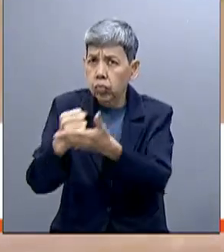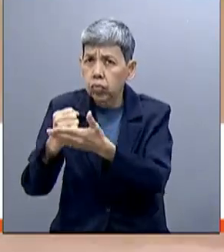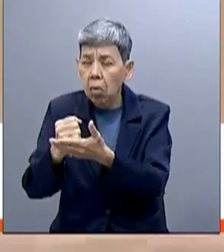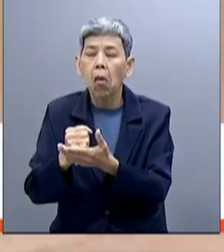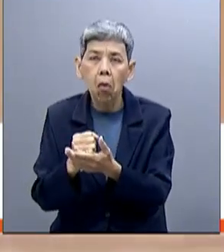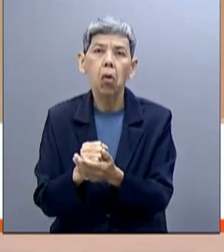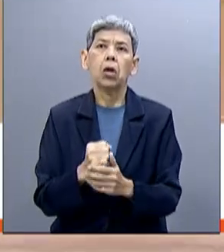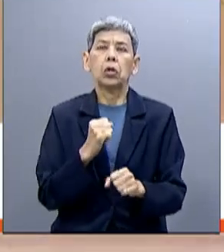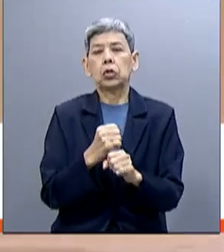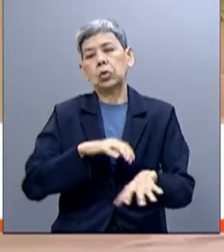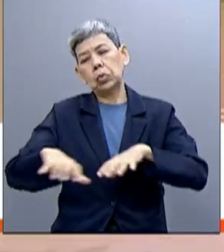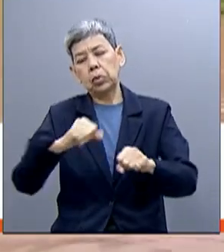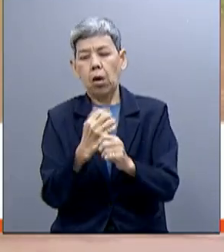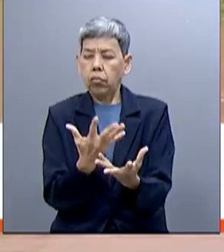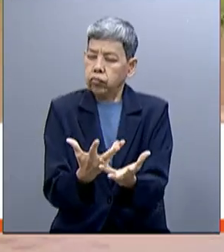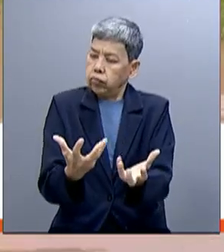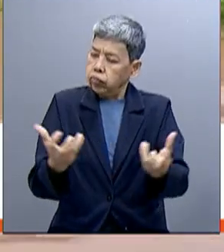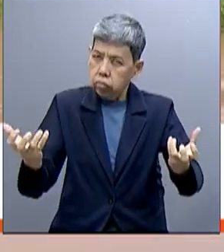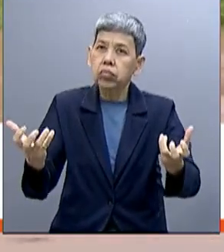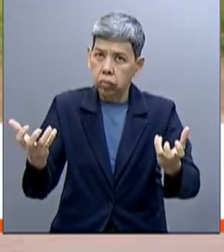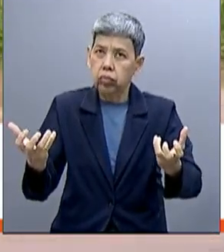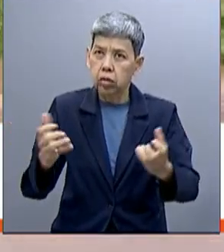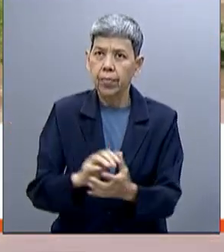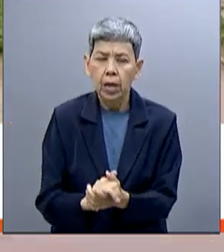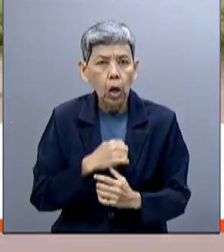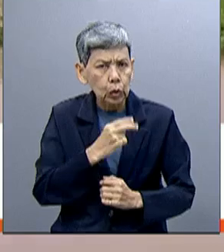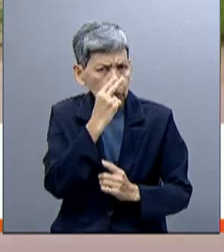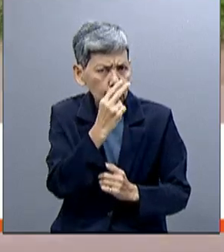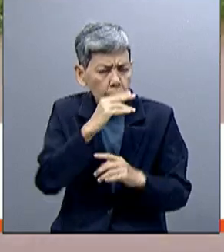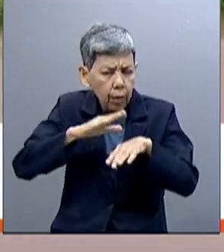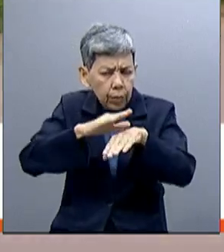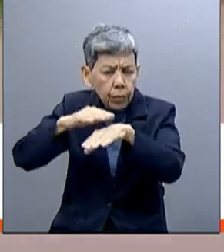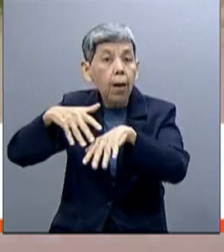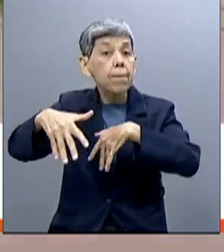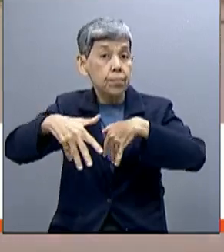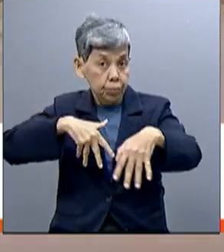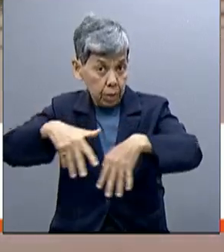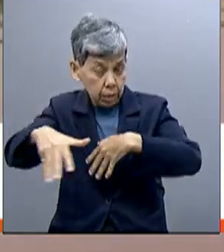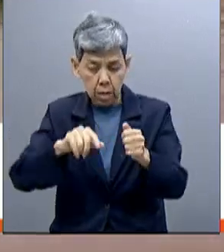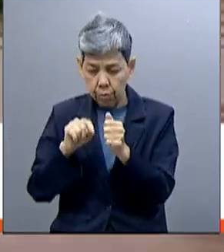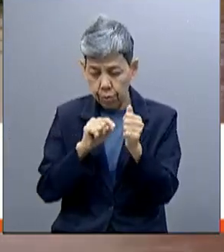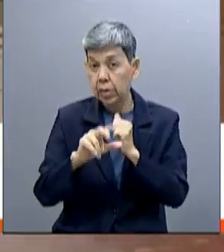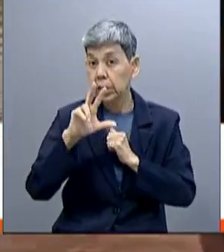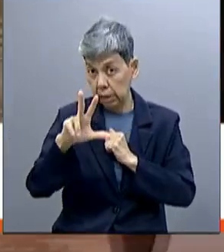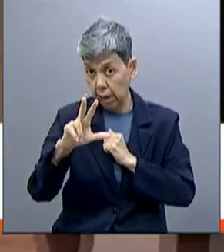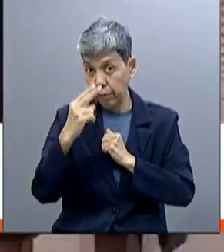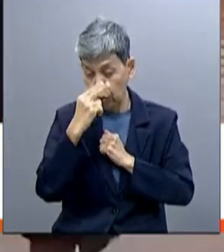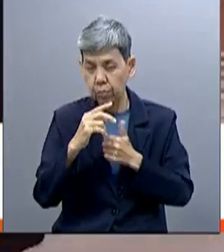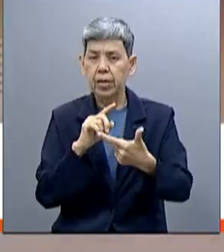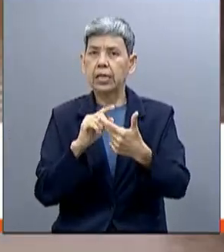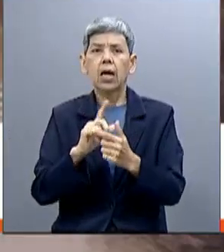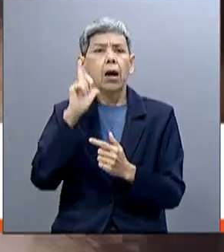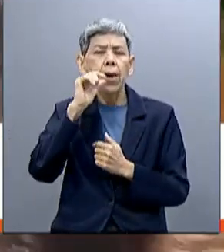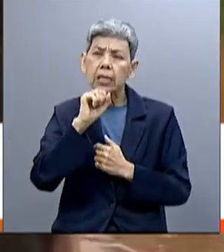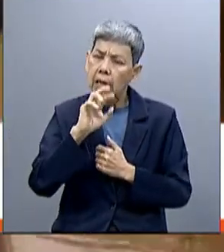ปถึงการฟื้นฟูความเสียหายที่เกิดขึ้นยังคงต้องแจ้งเตือนประชาชนใน3อำเภอโซนใต้ค่ะทั้งที่แม่เส